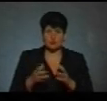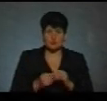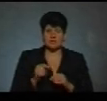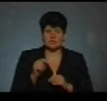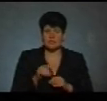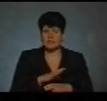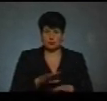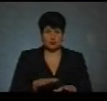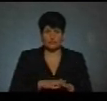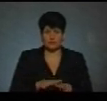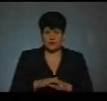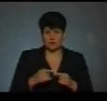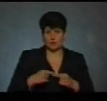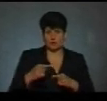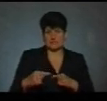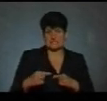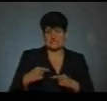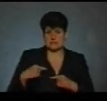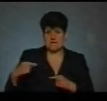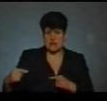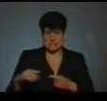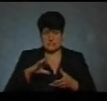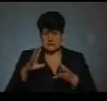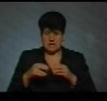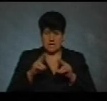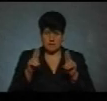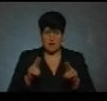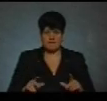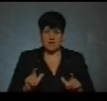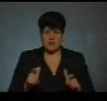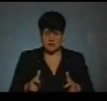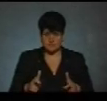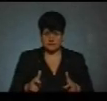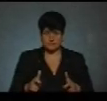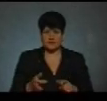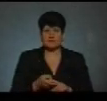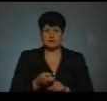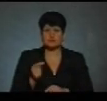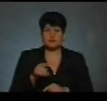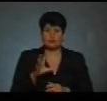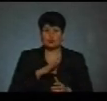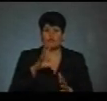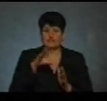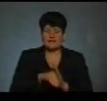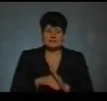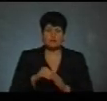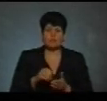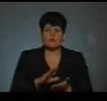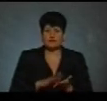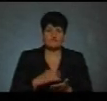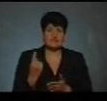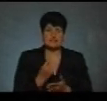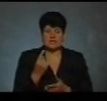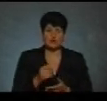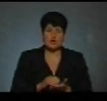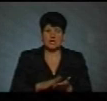не було дотримано соціальну дистанцію та загальні правила карантину, через що було внесено відомості до єдиного реєстру